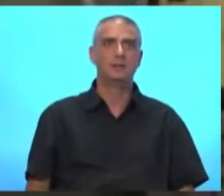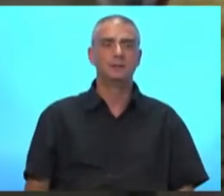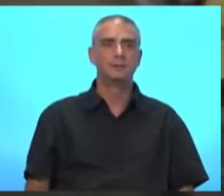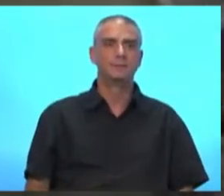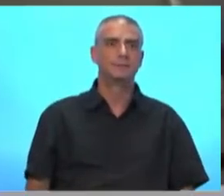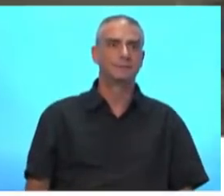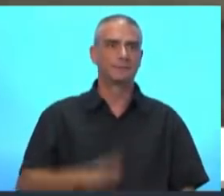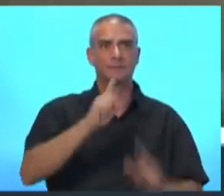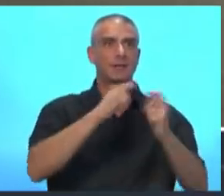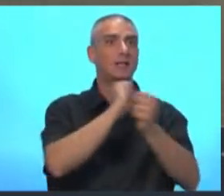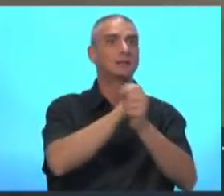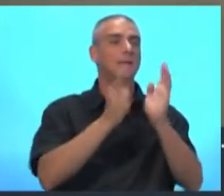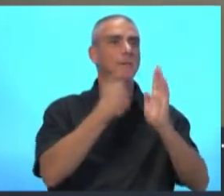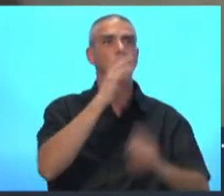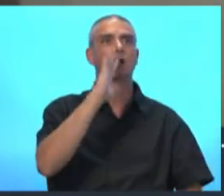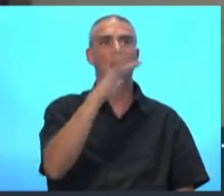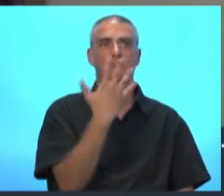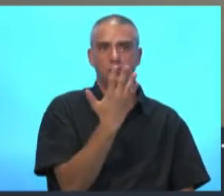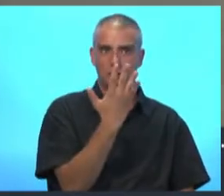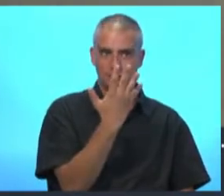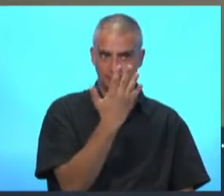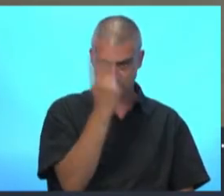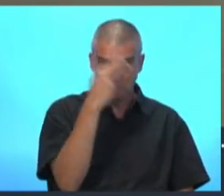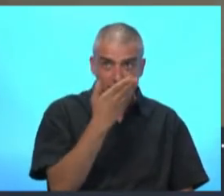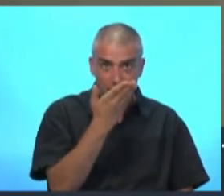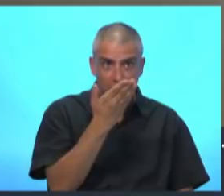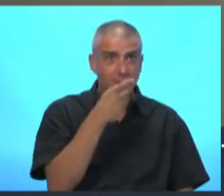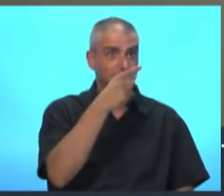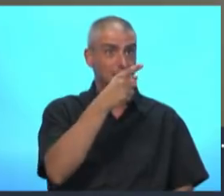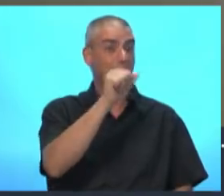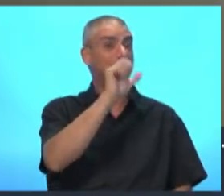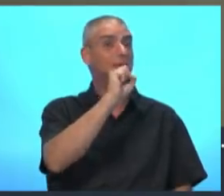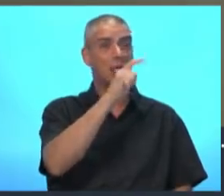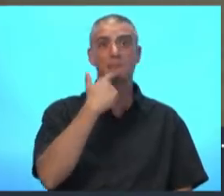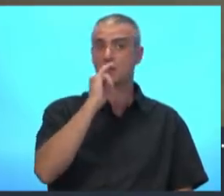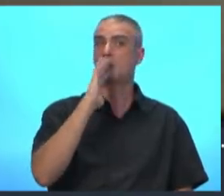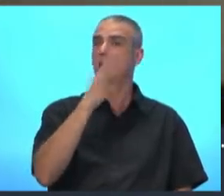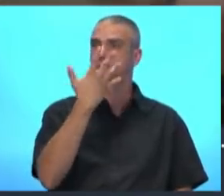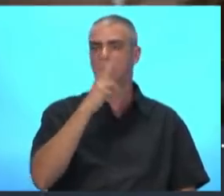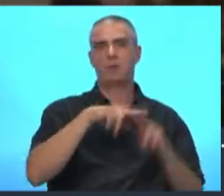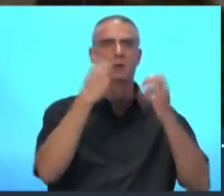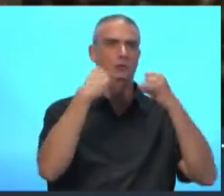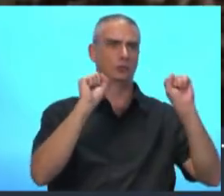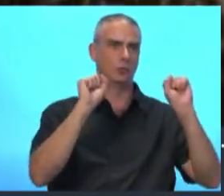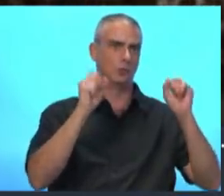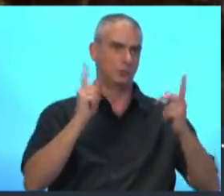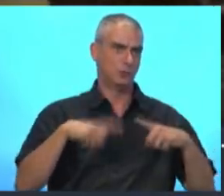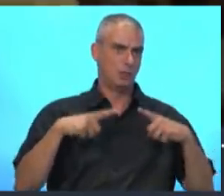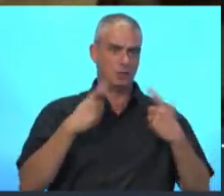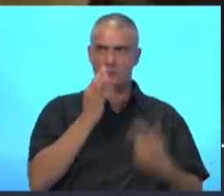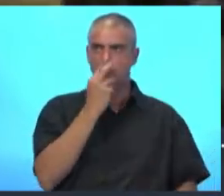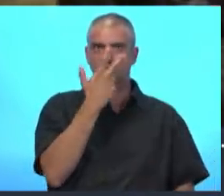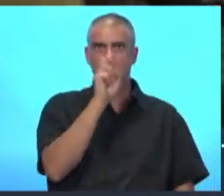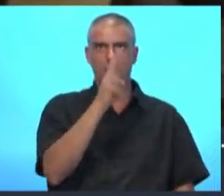يعني هذا حبس أول مرة 5 سنين شايفين؟ هذا إسلام صح؟ 5 سنين وطلع بده يشوف حياته 32 سنة